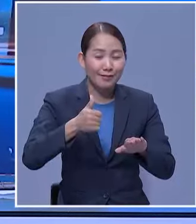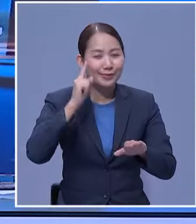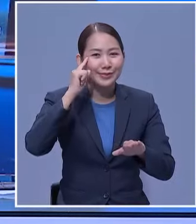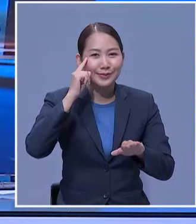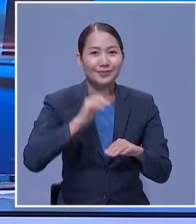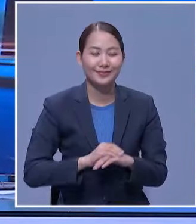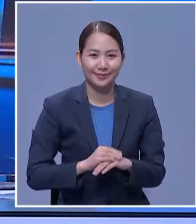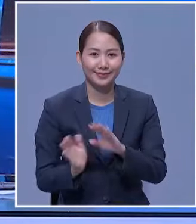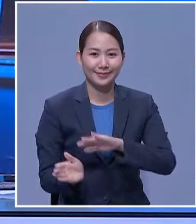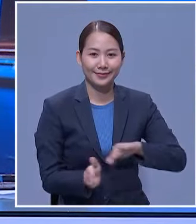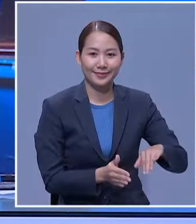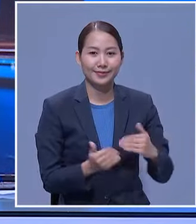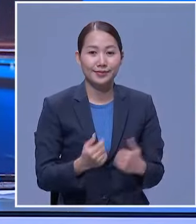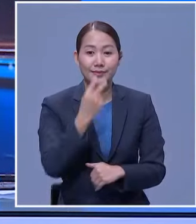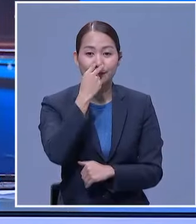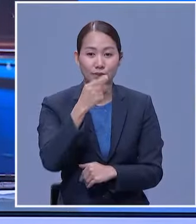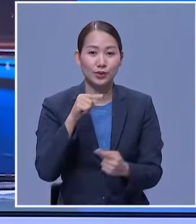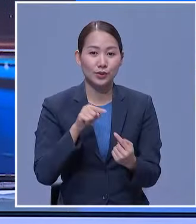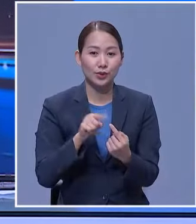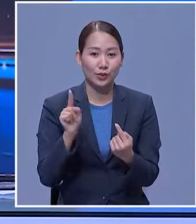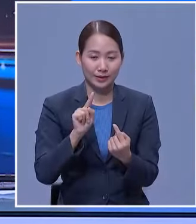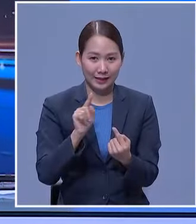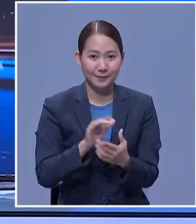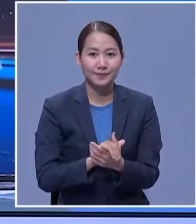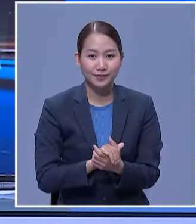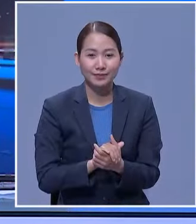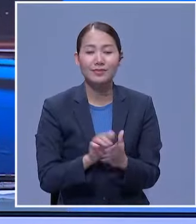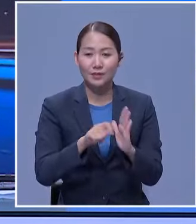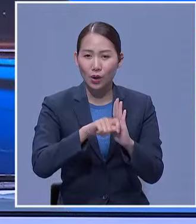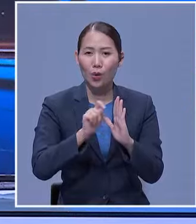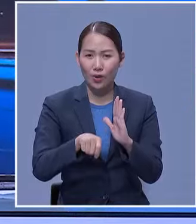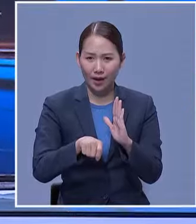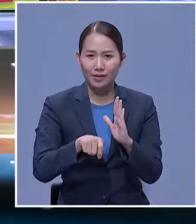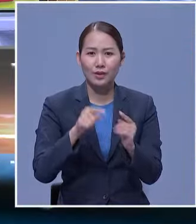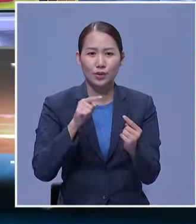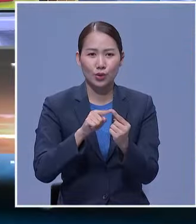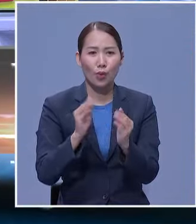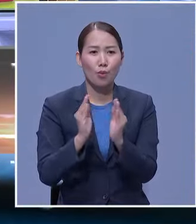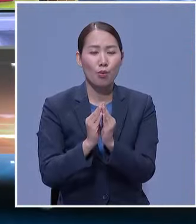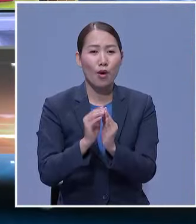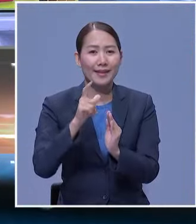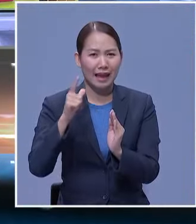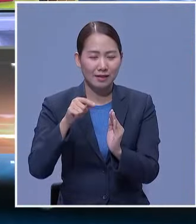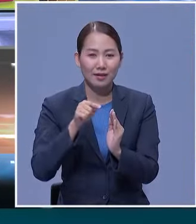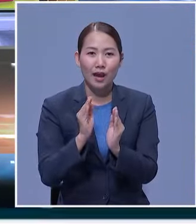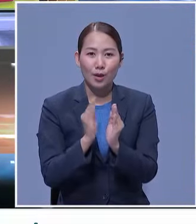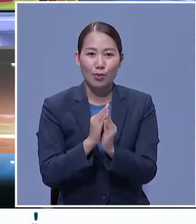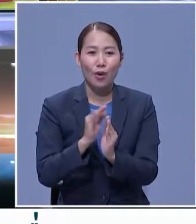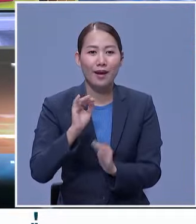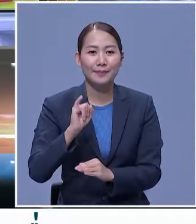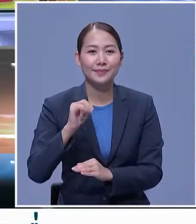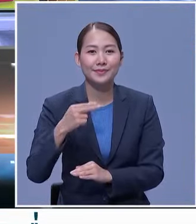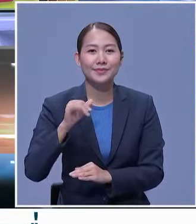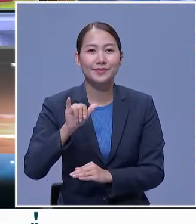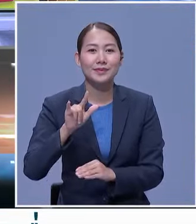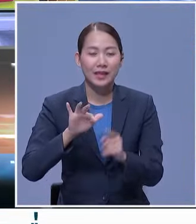ของค่าน้ำชาวบ้านในพื้นที่เทศบาลเมืองบัวใหญ่โคราชออกมาร้องเรียนบอกว่าจริงๆก็จ่ายค่าน้ำกันตามปกติแต่ระยะเวลา2ปีที่